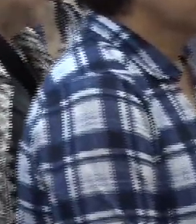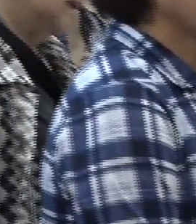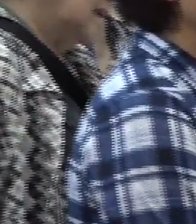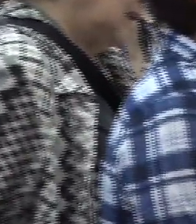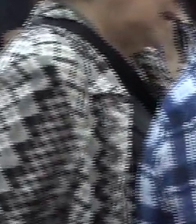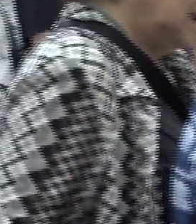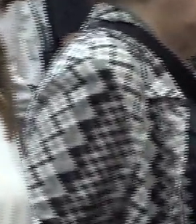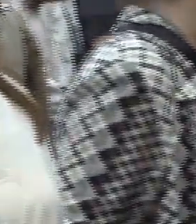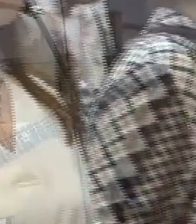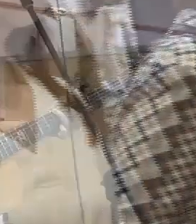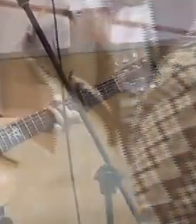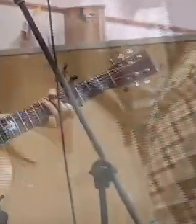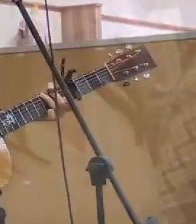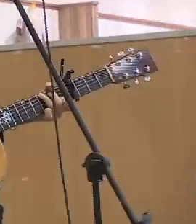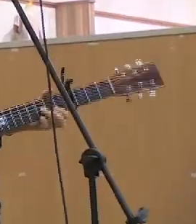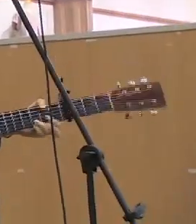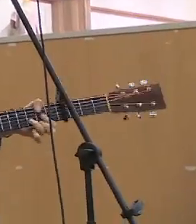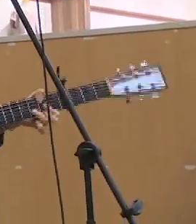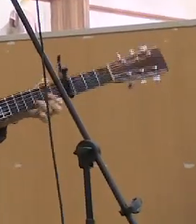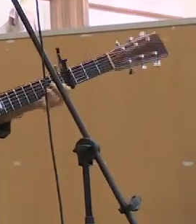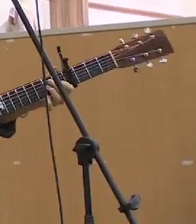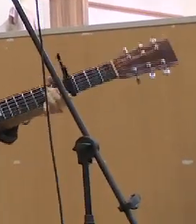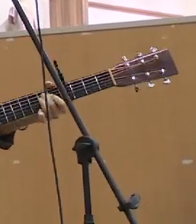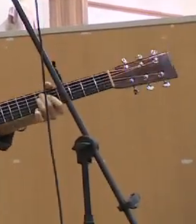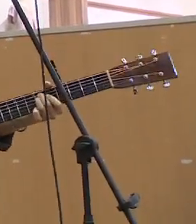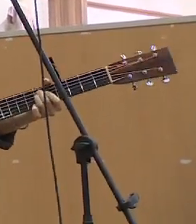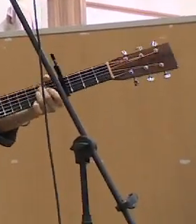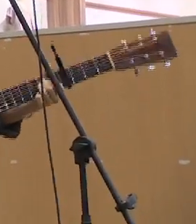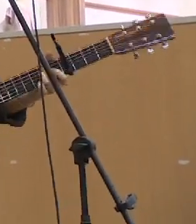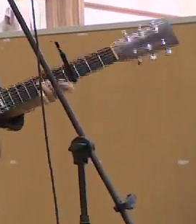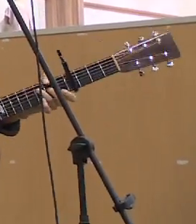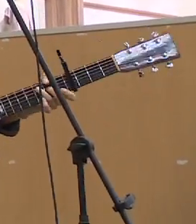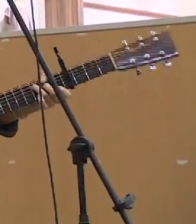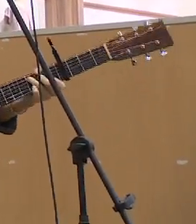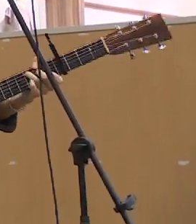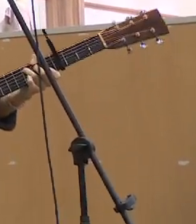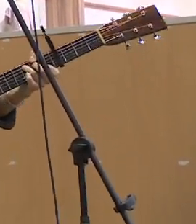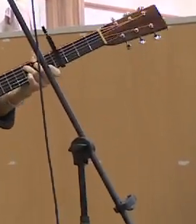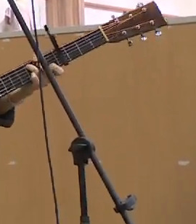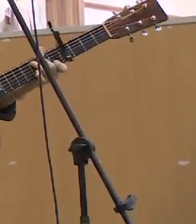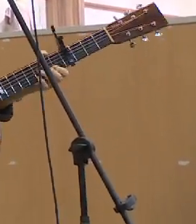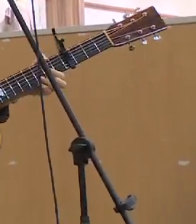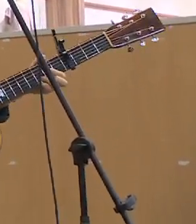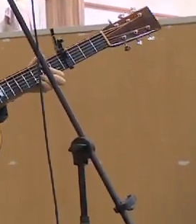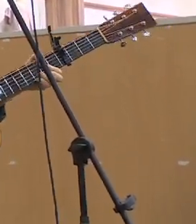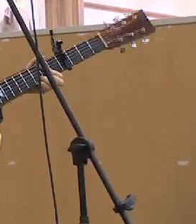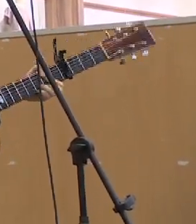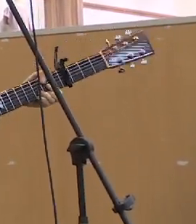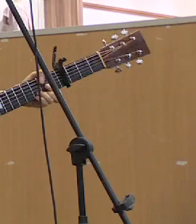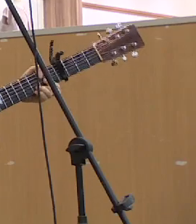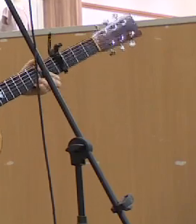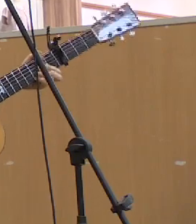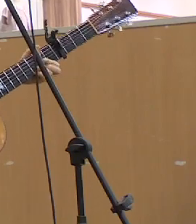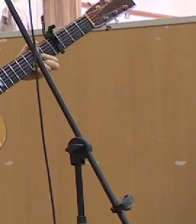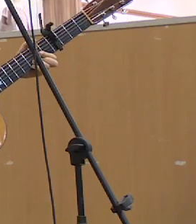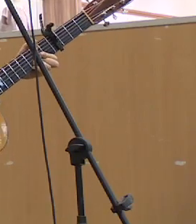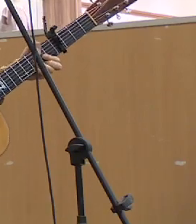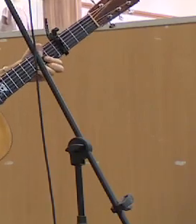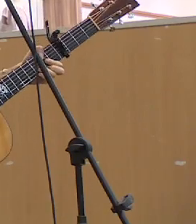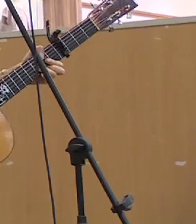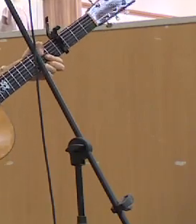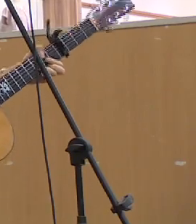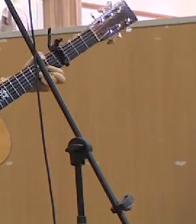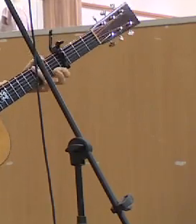りはいないから、ただ一つのふ